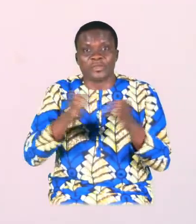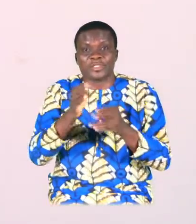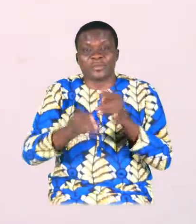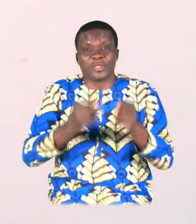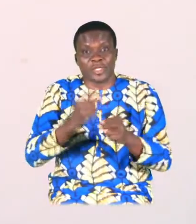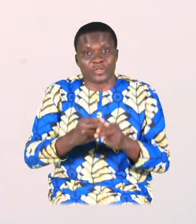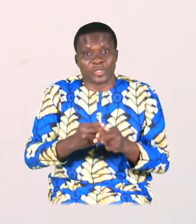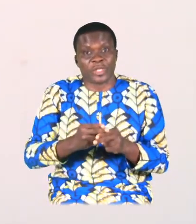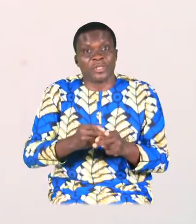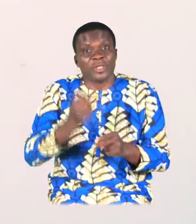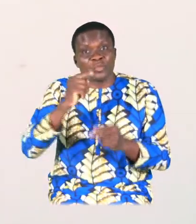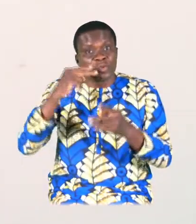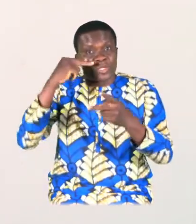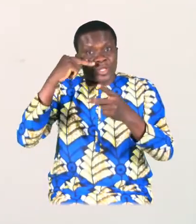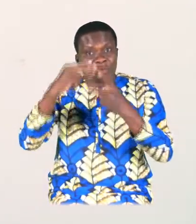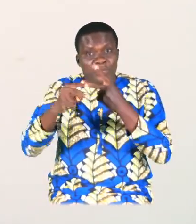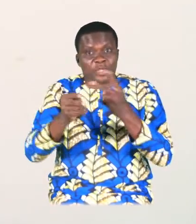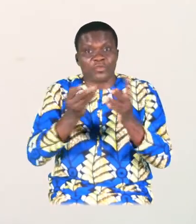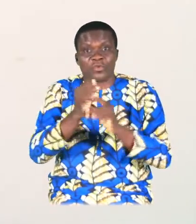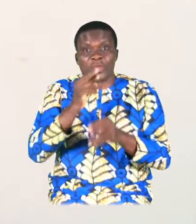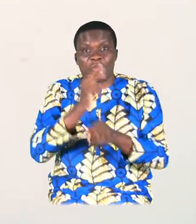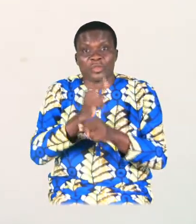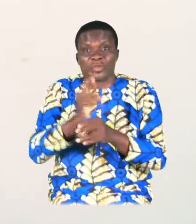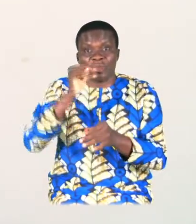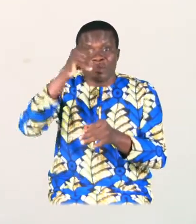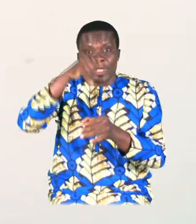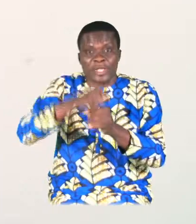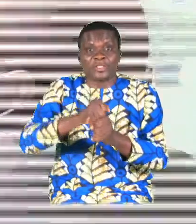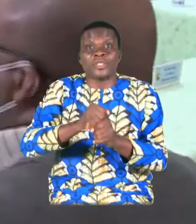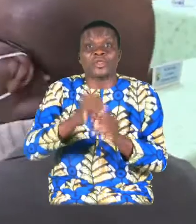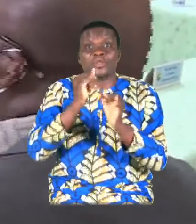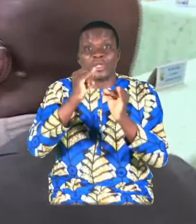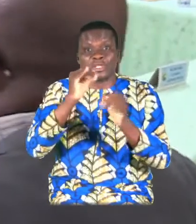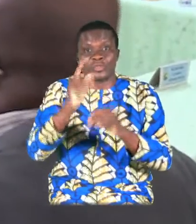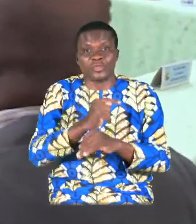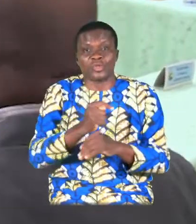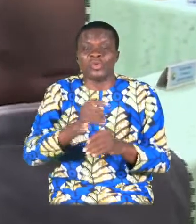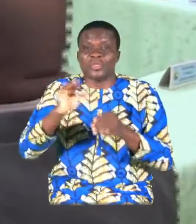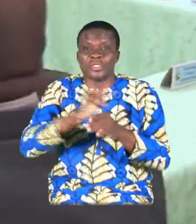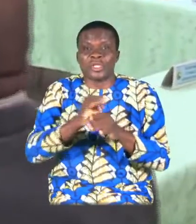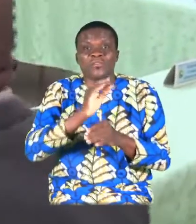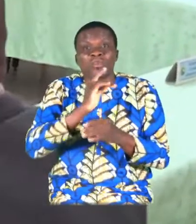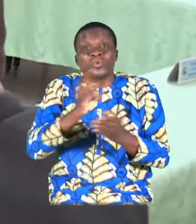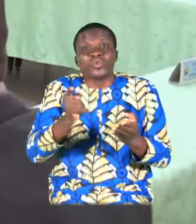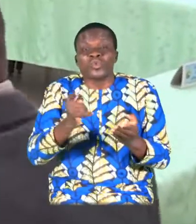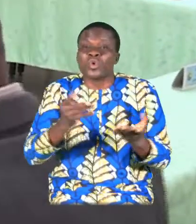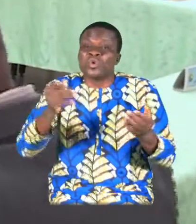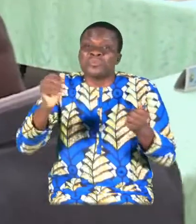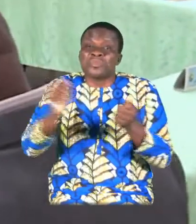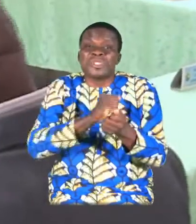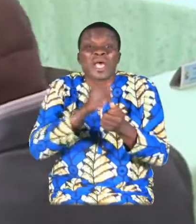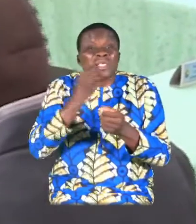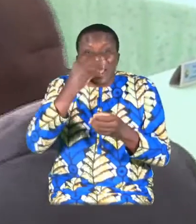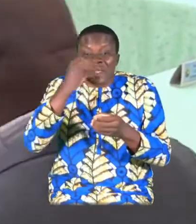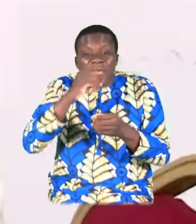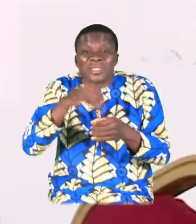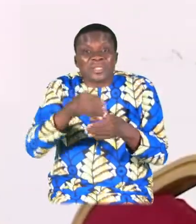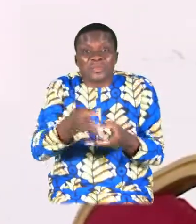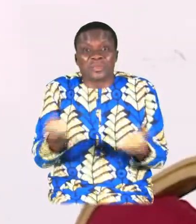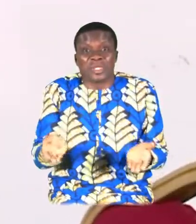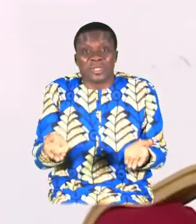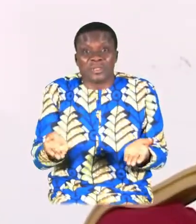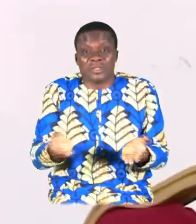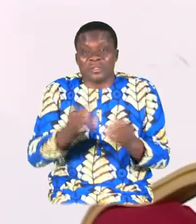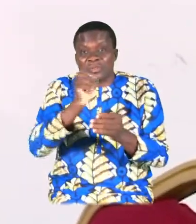nationale, pourtant prévues par le règlement intérieur de l'institution, ces fonctions sont dépourvues de contenu clairement élaboré et